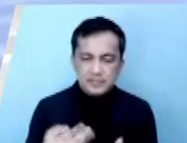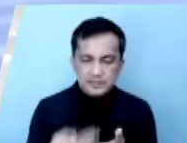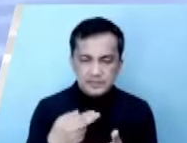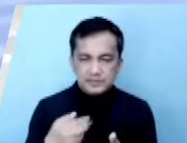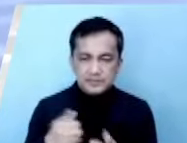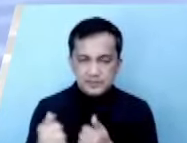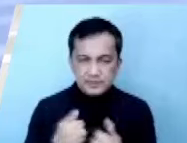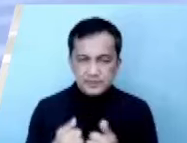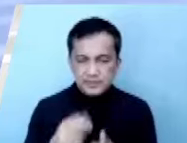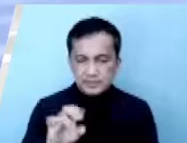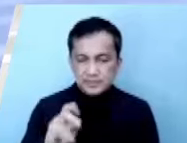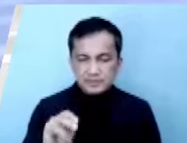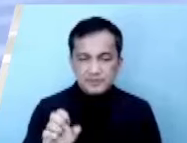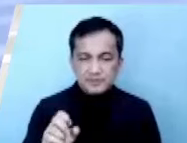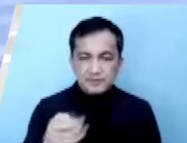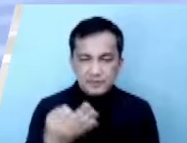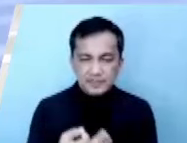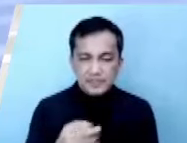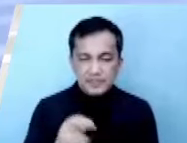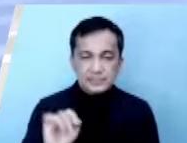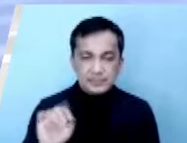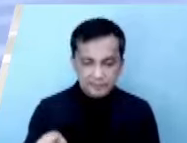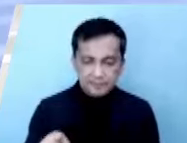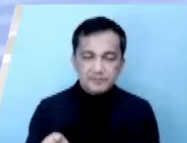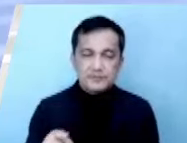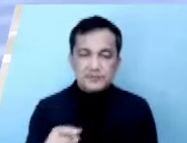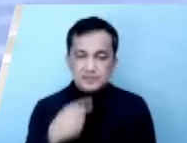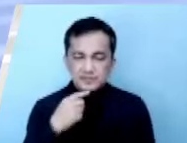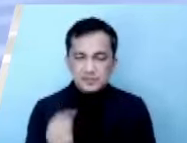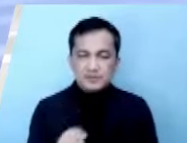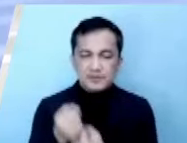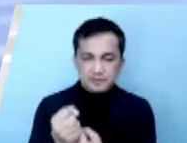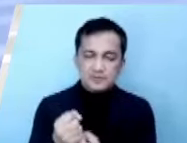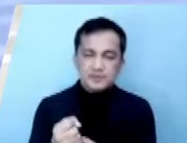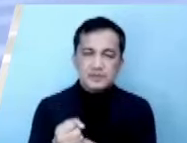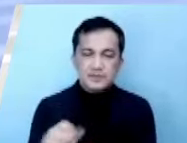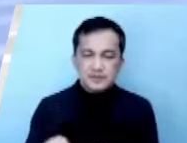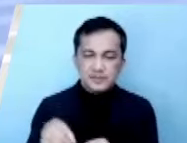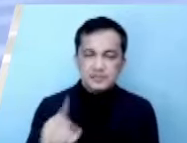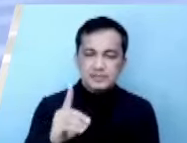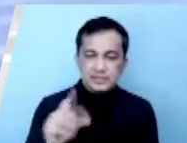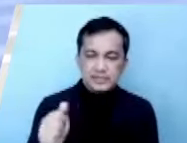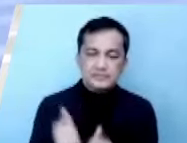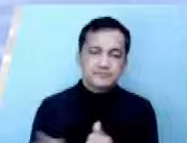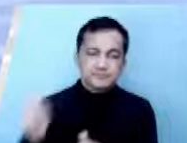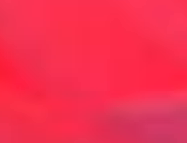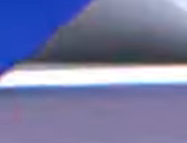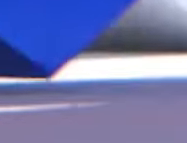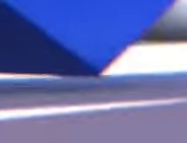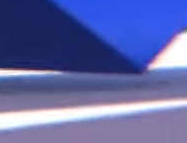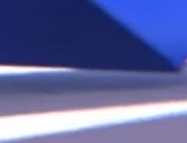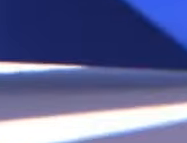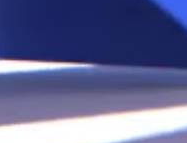o RCEF. Mungkahi ng ilan, ibigay ang kapangyarihan sa Agriculture Secretary. Nakatutok si Bernadette